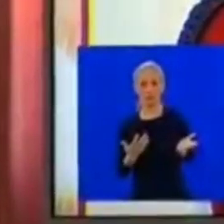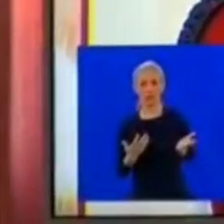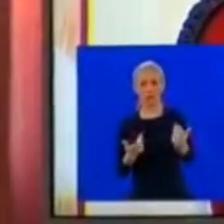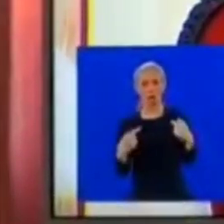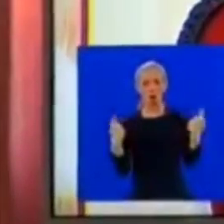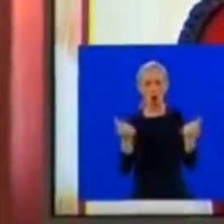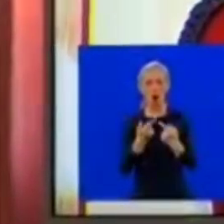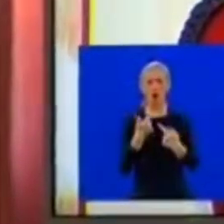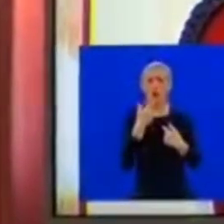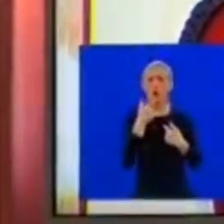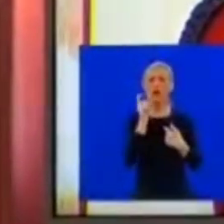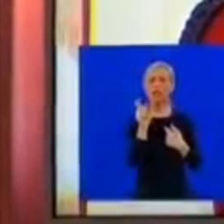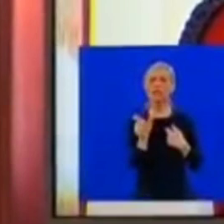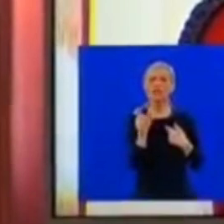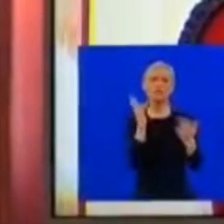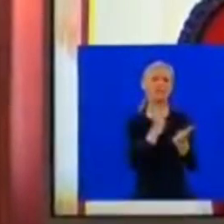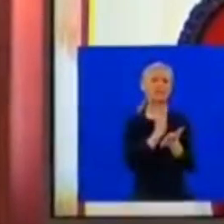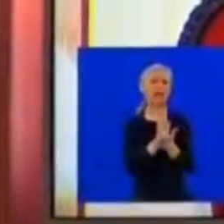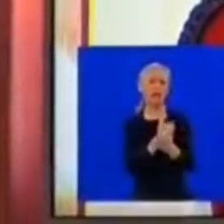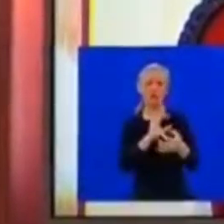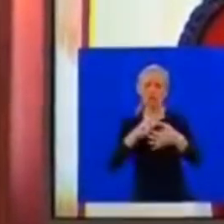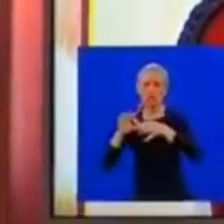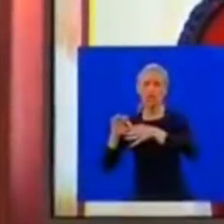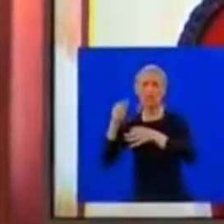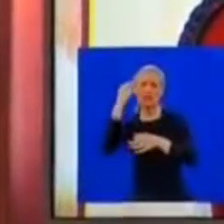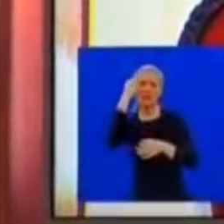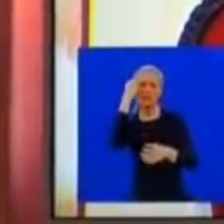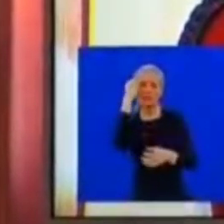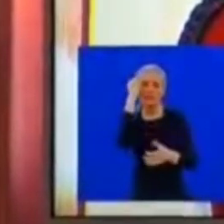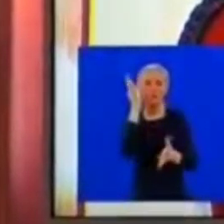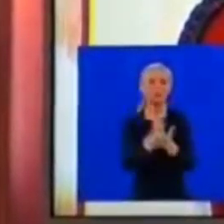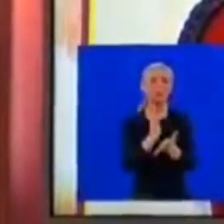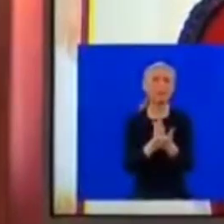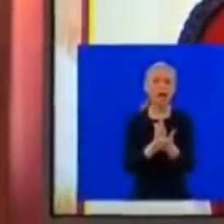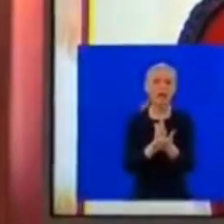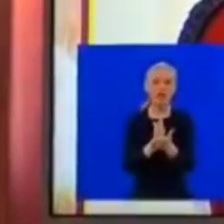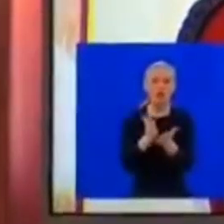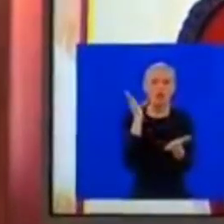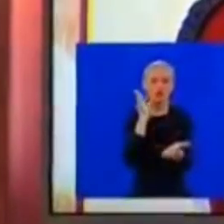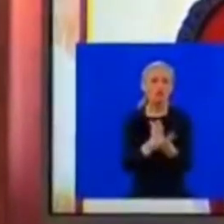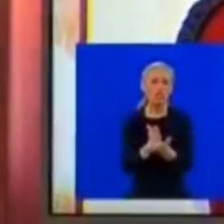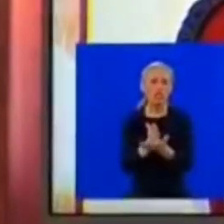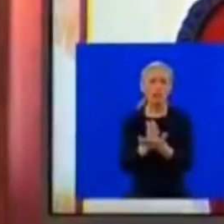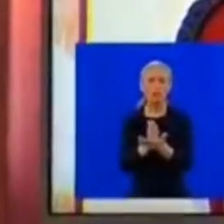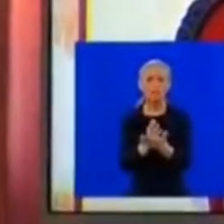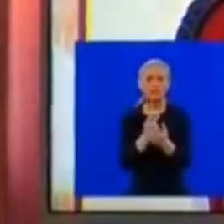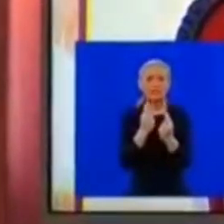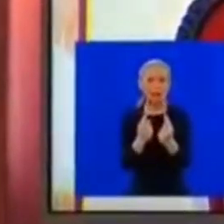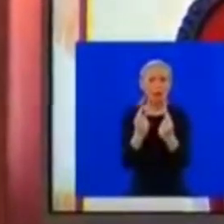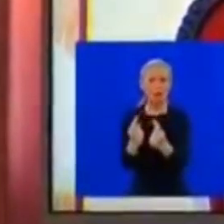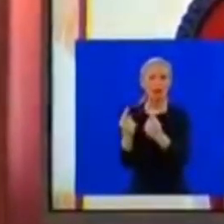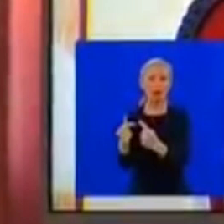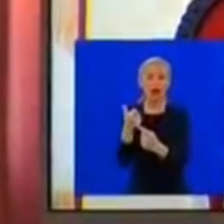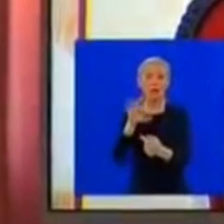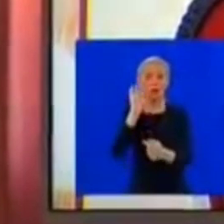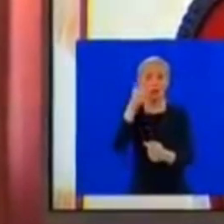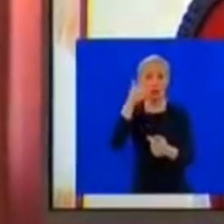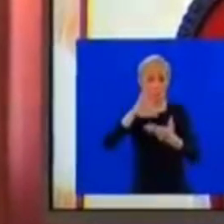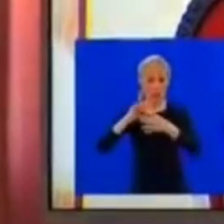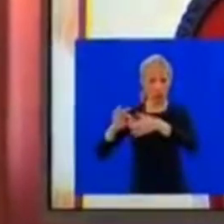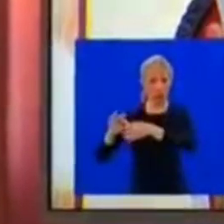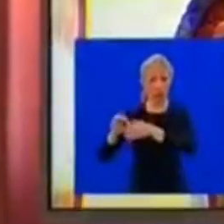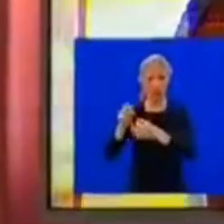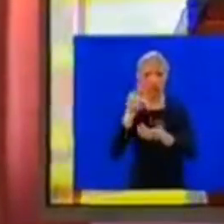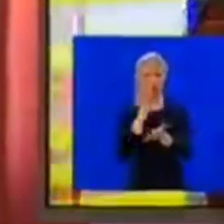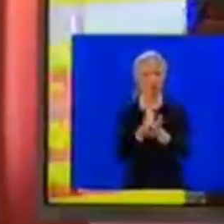oko koje riječi bi neprestano, odnosno rečenice, odnosno njegove misli, bi se često i svakodnevno zadržavao. I našao sam jednu. Pazite ovo.